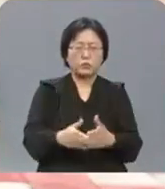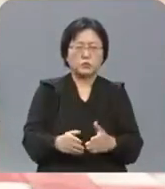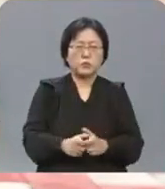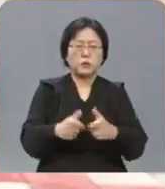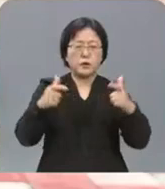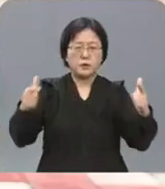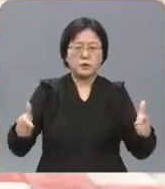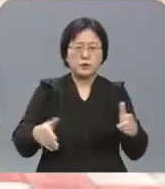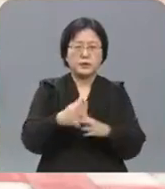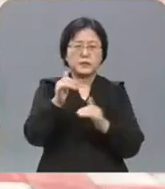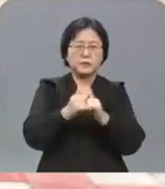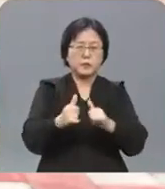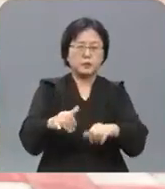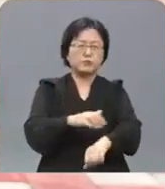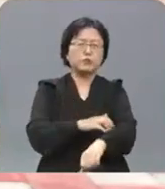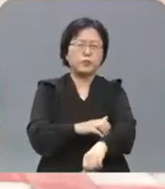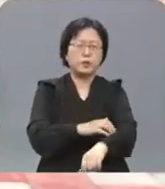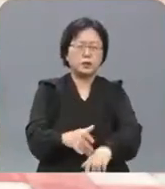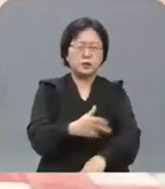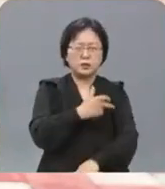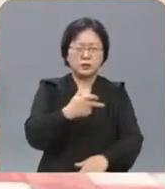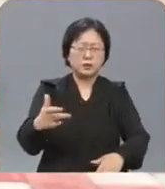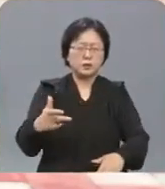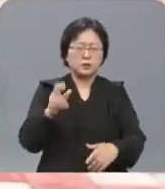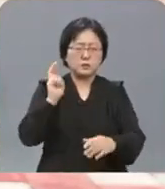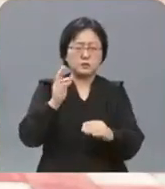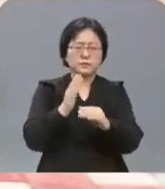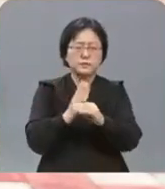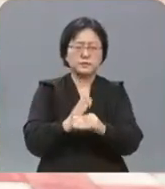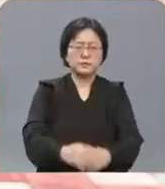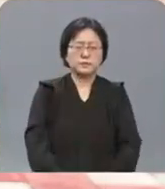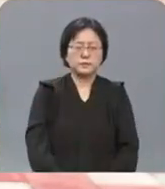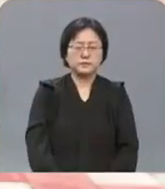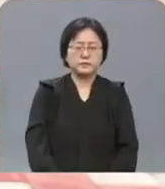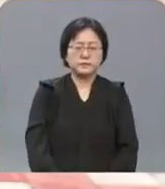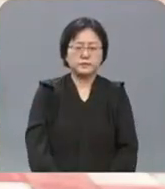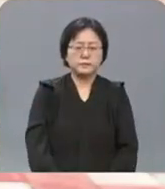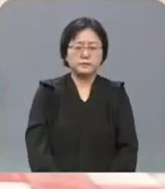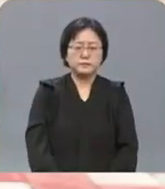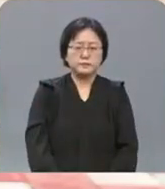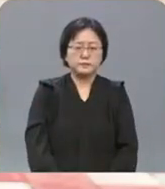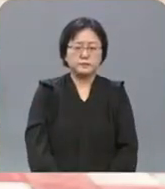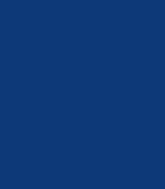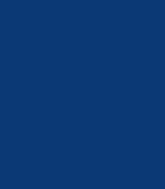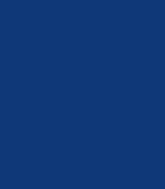번지면서 시민 불편이 커지고 있습니다. KBS 뉴스 양창입니다.